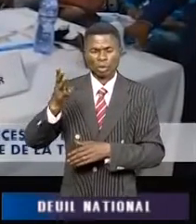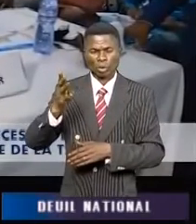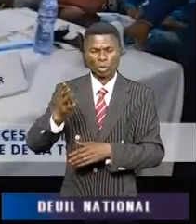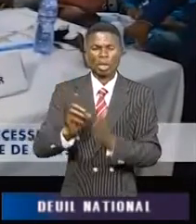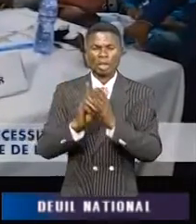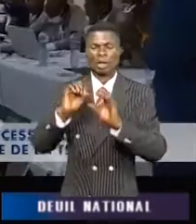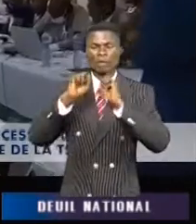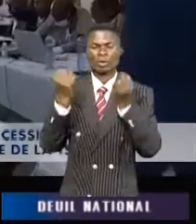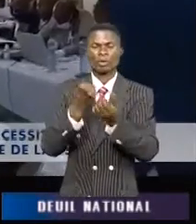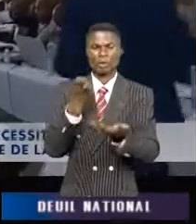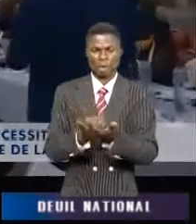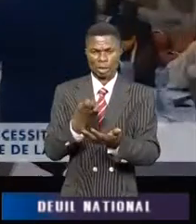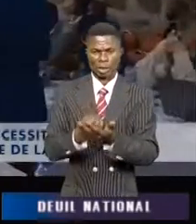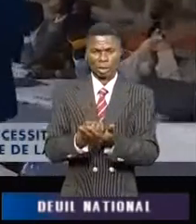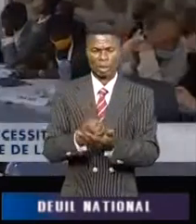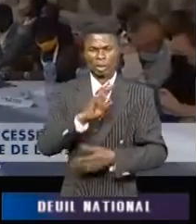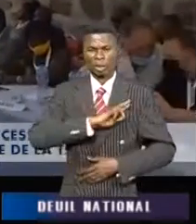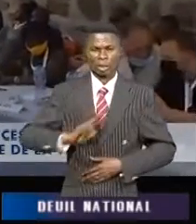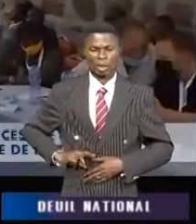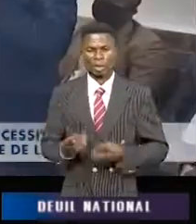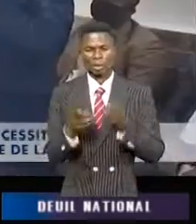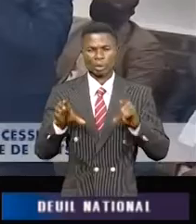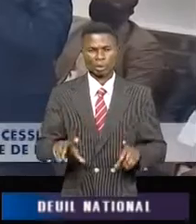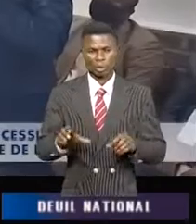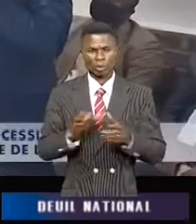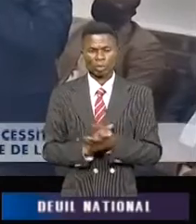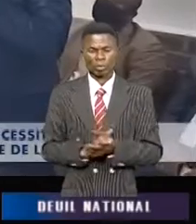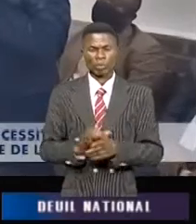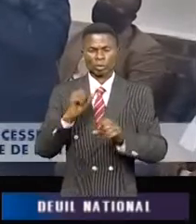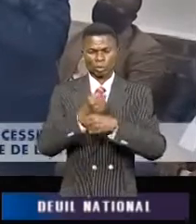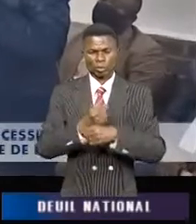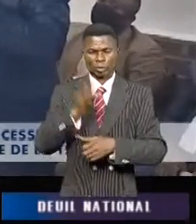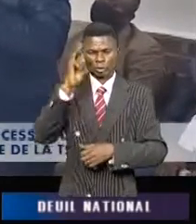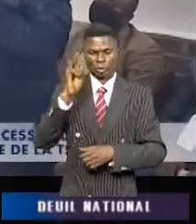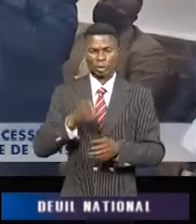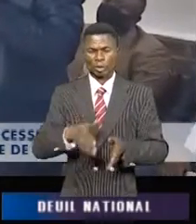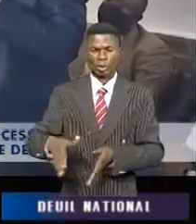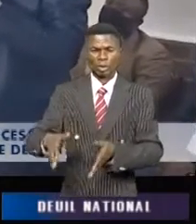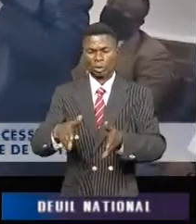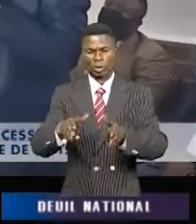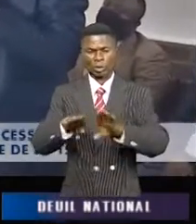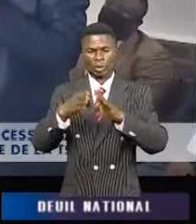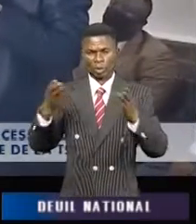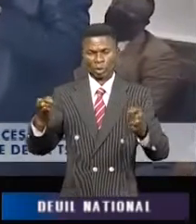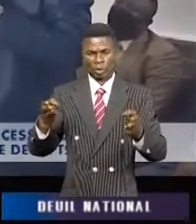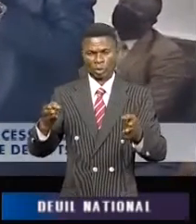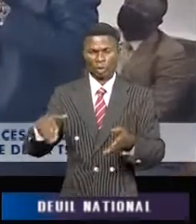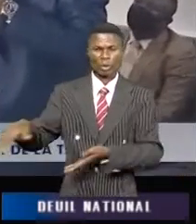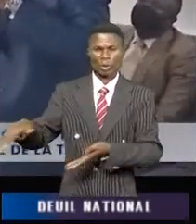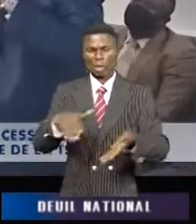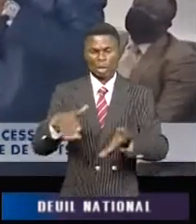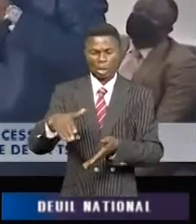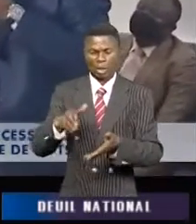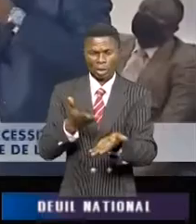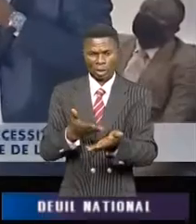développement socio-économique de la RDC. La proposition de la décentralisation des différentes agences